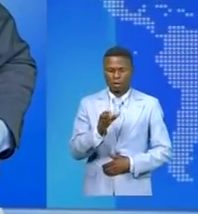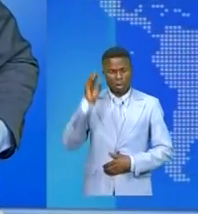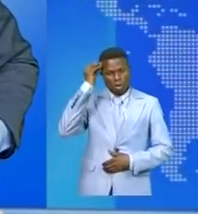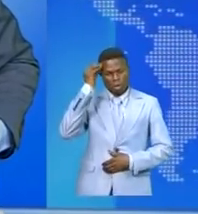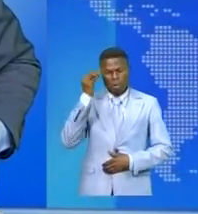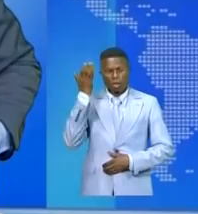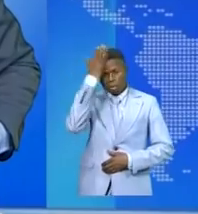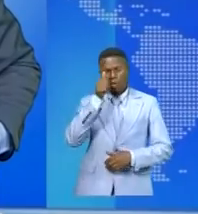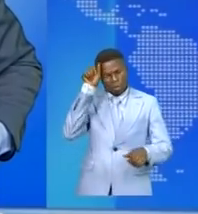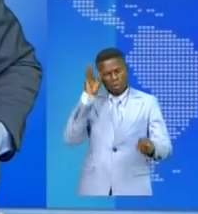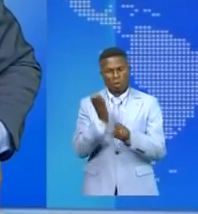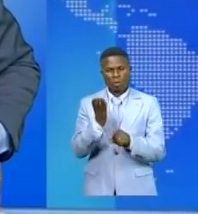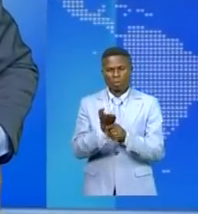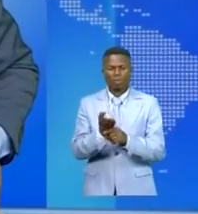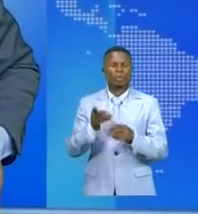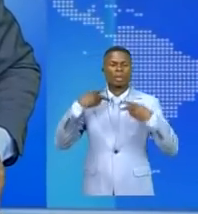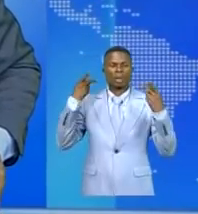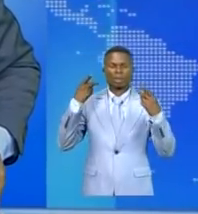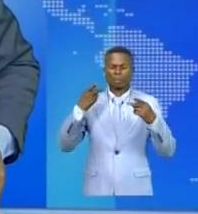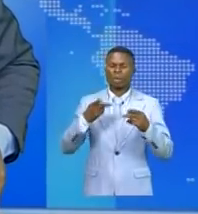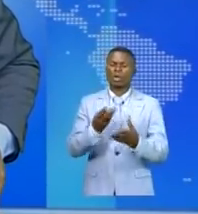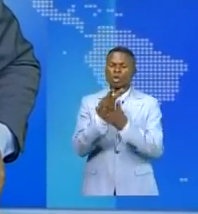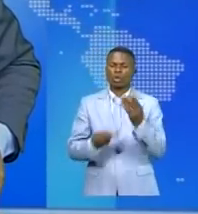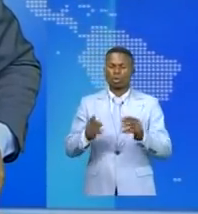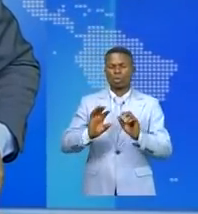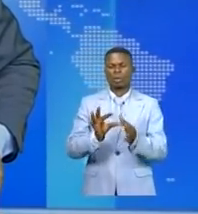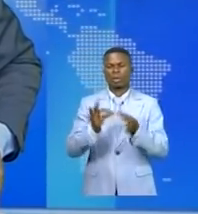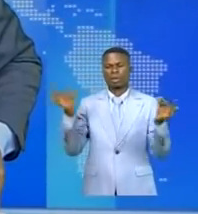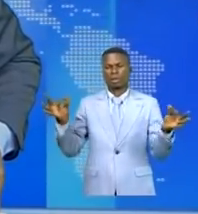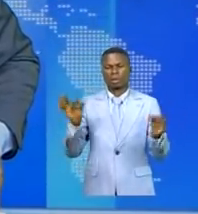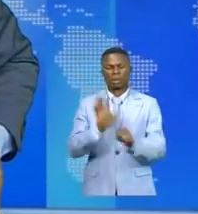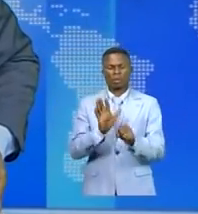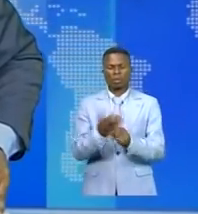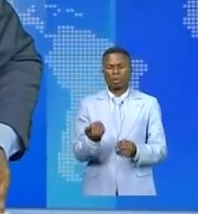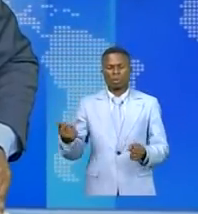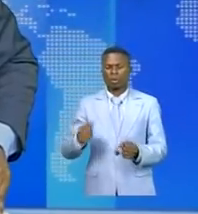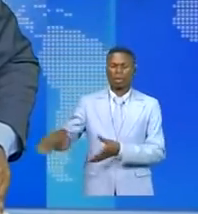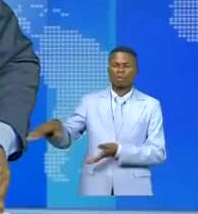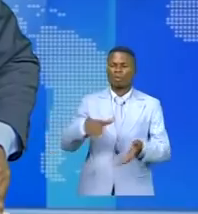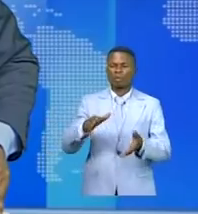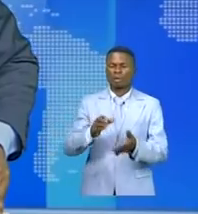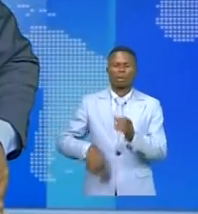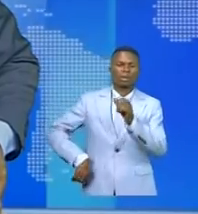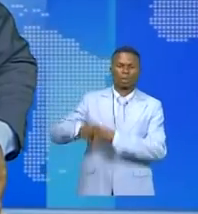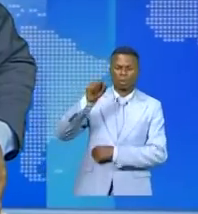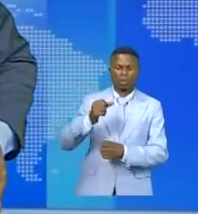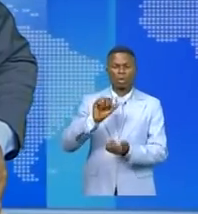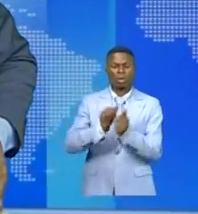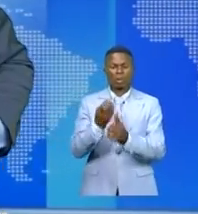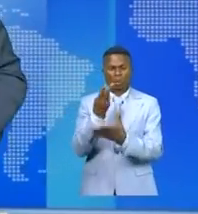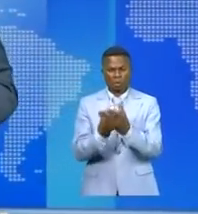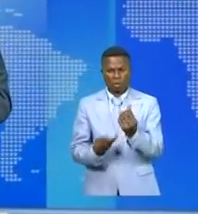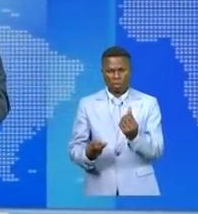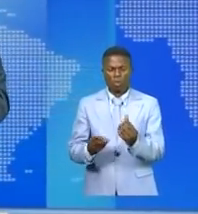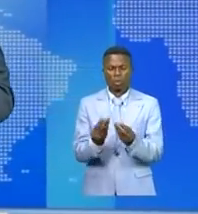les pasteurs s'en mêlent et les couples se disloquent. Dans les pires des cas, les enfants se retrouvent dans la rue. Les problèmes des couples peuvent trouver